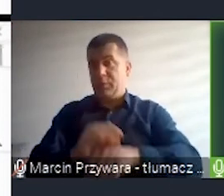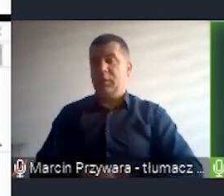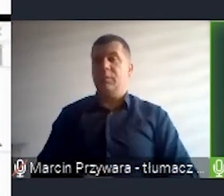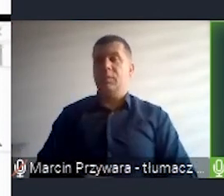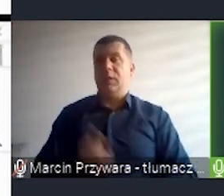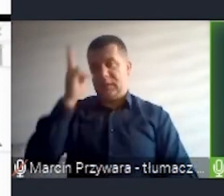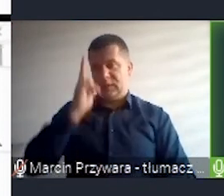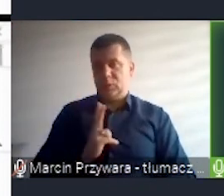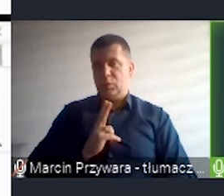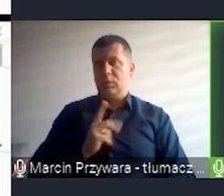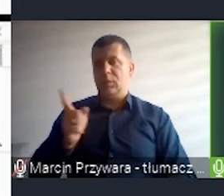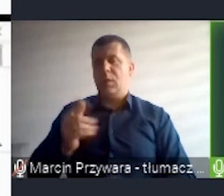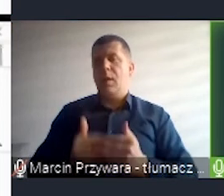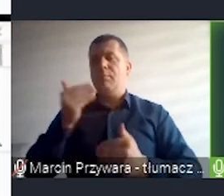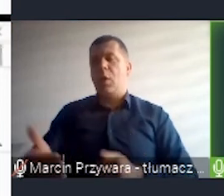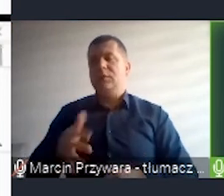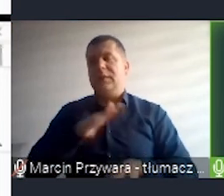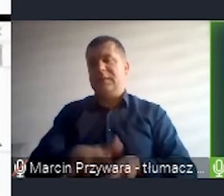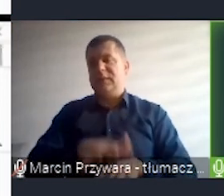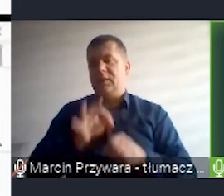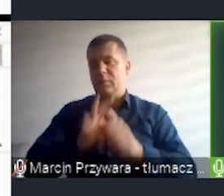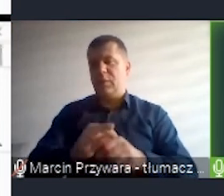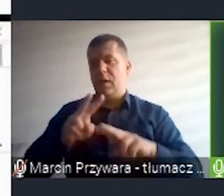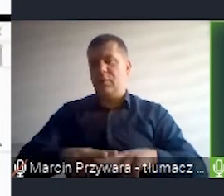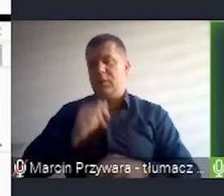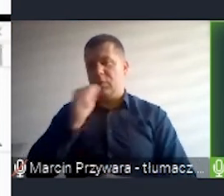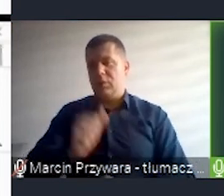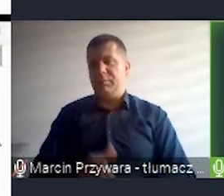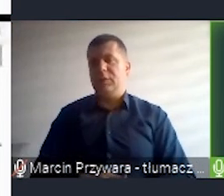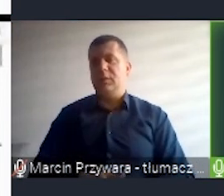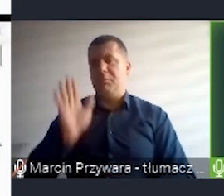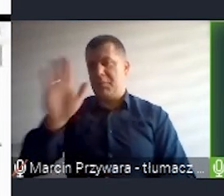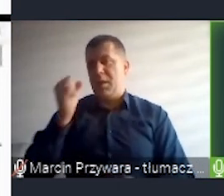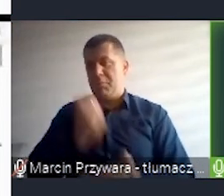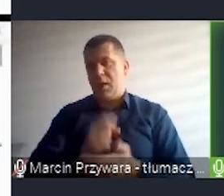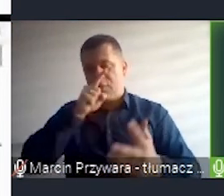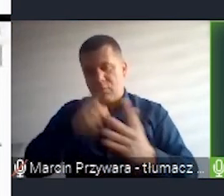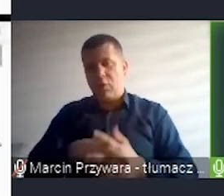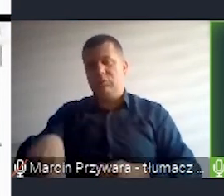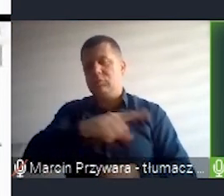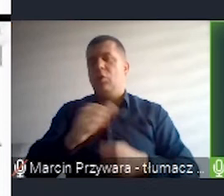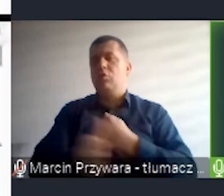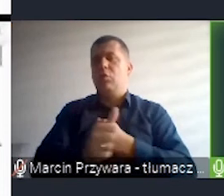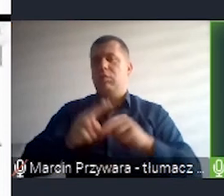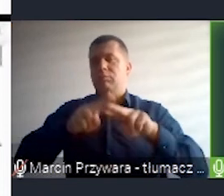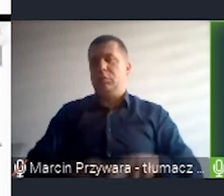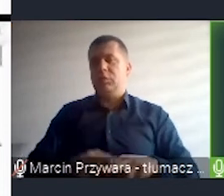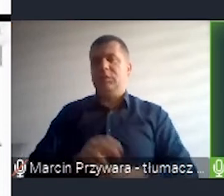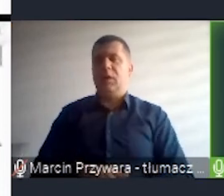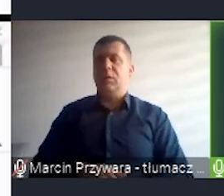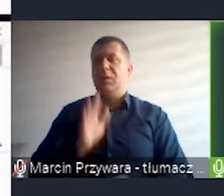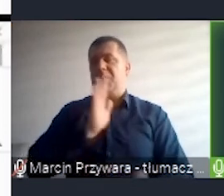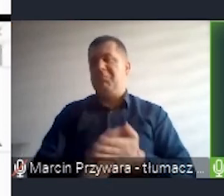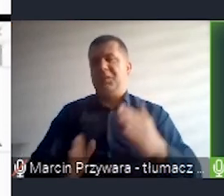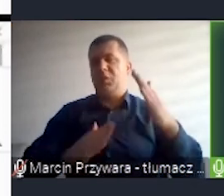że instytucje spoza systemu wdrażania funduszy europejskich mają prawo wglądu do tych dokumentów bez